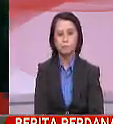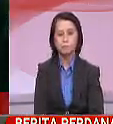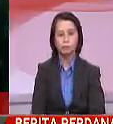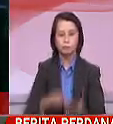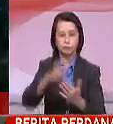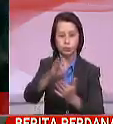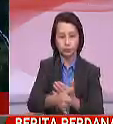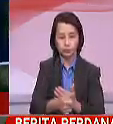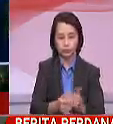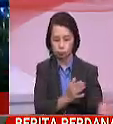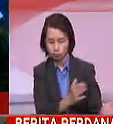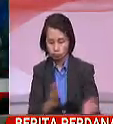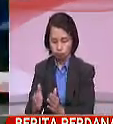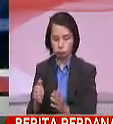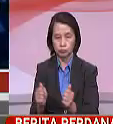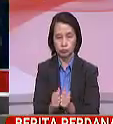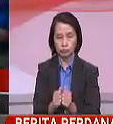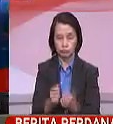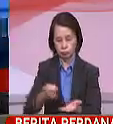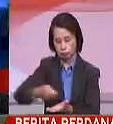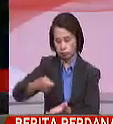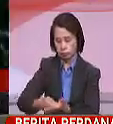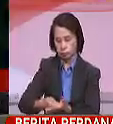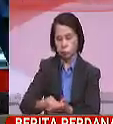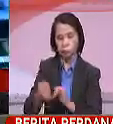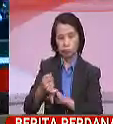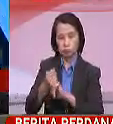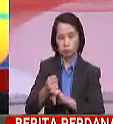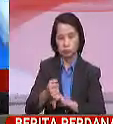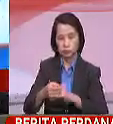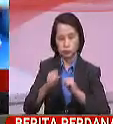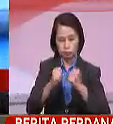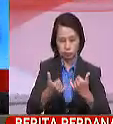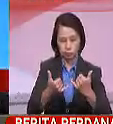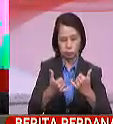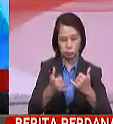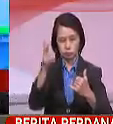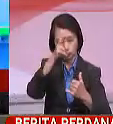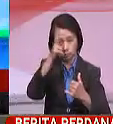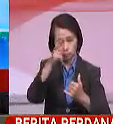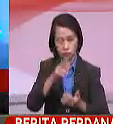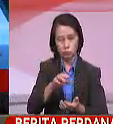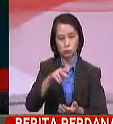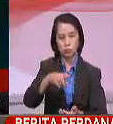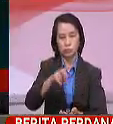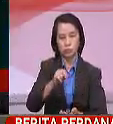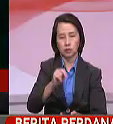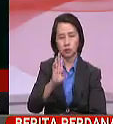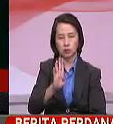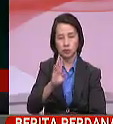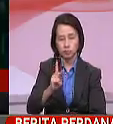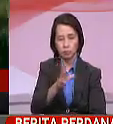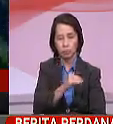the project tersebut direalisasikan dengan tempat lainnya perjanjian diantara anak Serikat kerajaan Negeri permodalan Kedamaian Hati ke